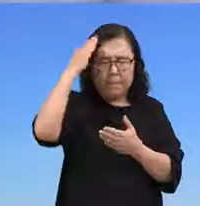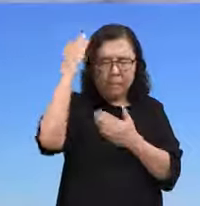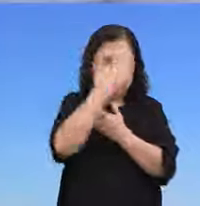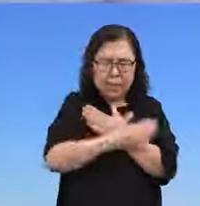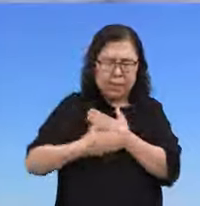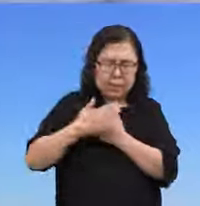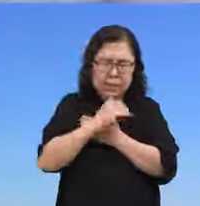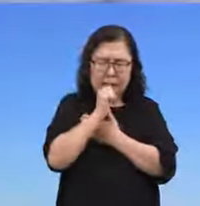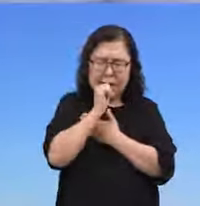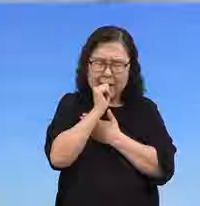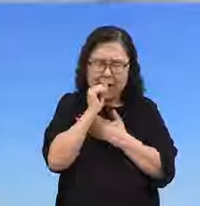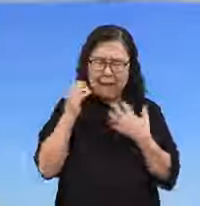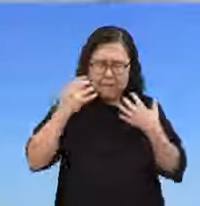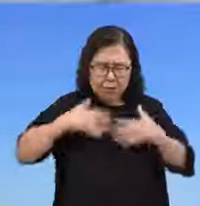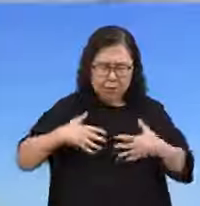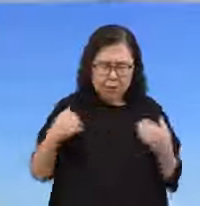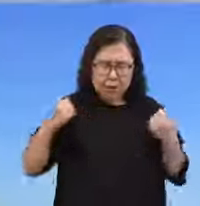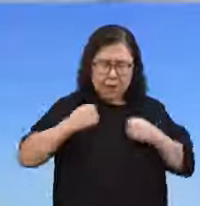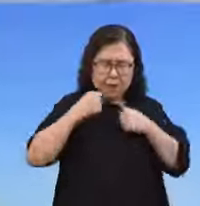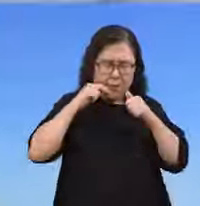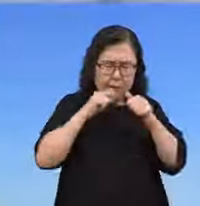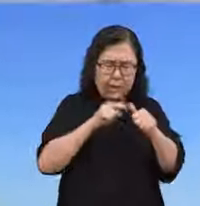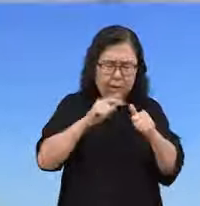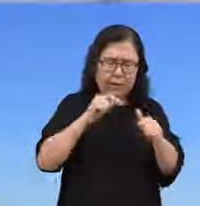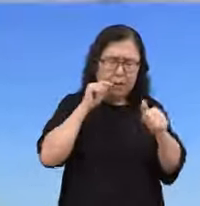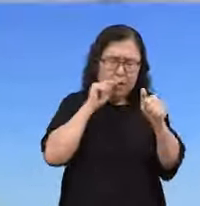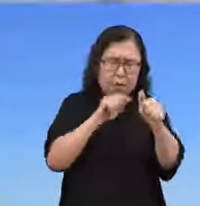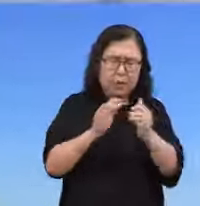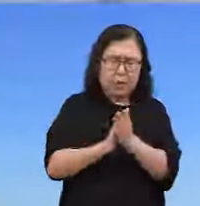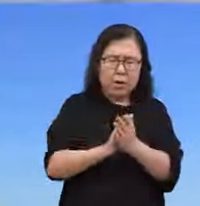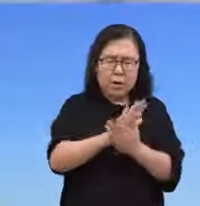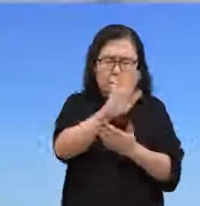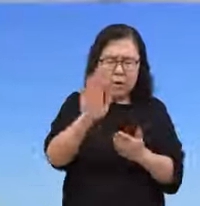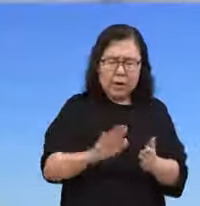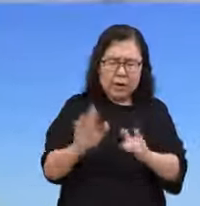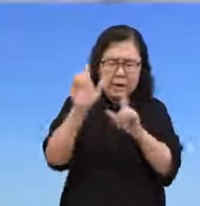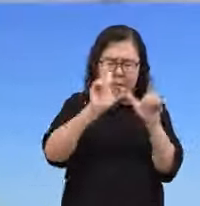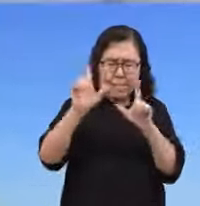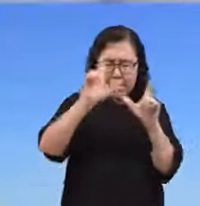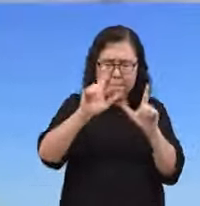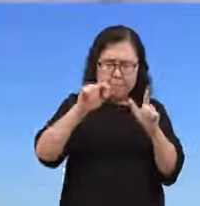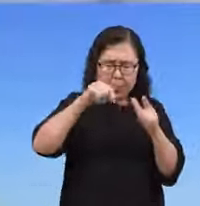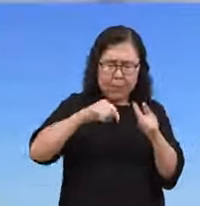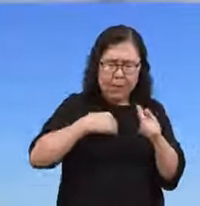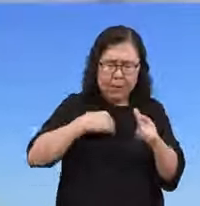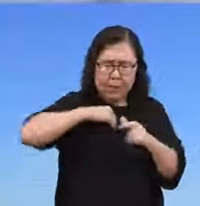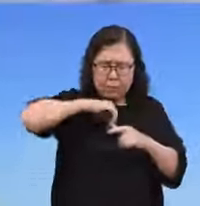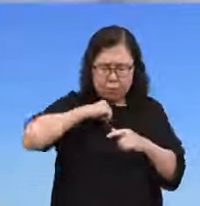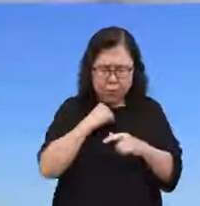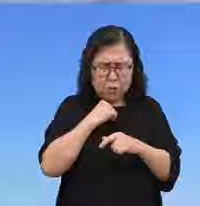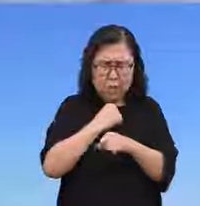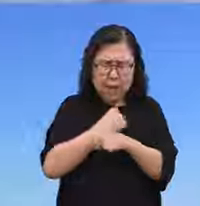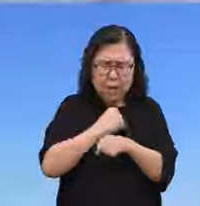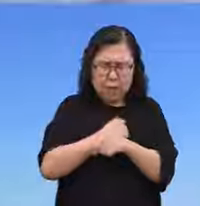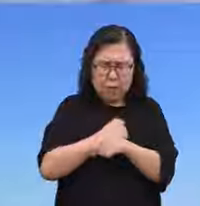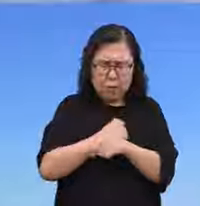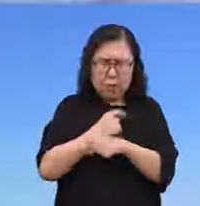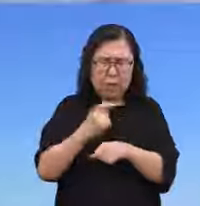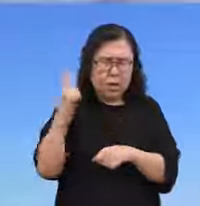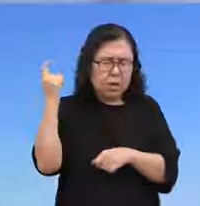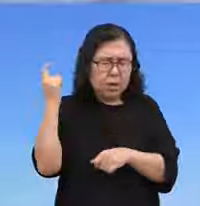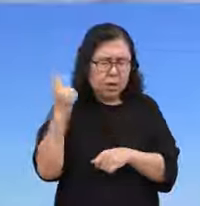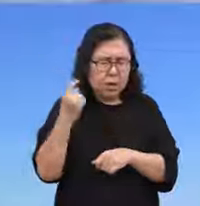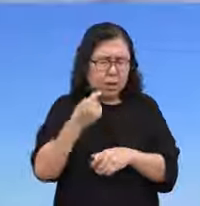하나님의 전신갑주를 입으라는 그 명령이 우리 삶 속에 하달이 되는 한, 그